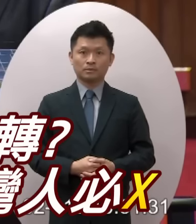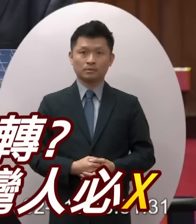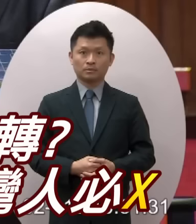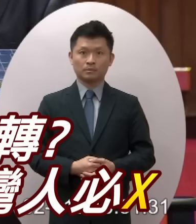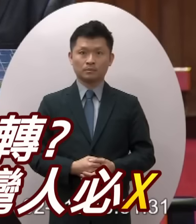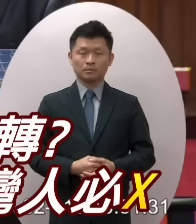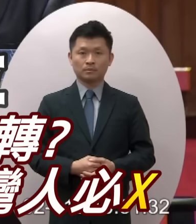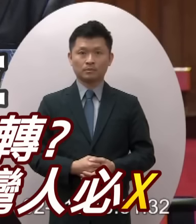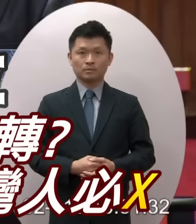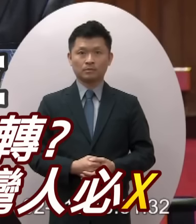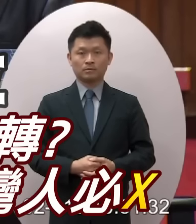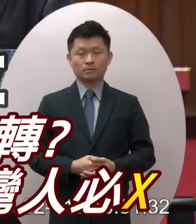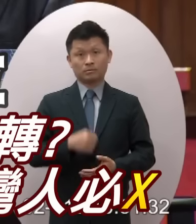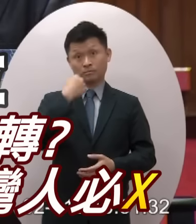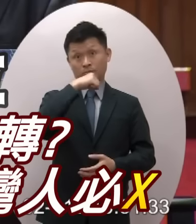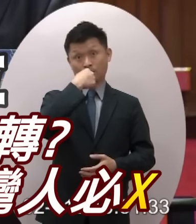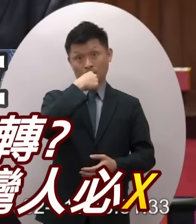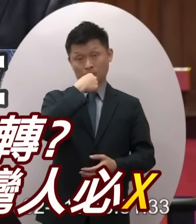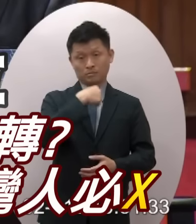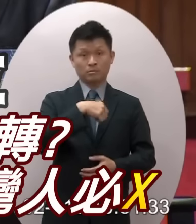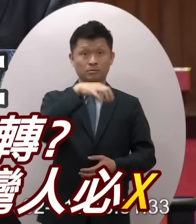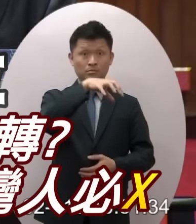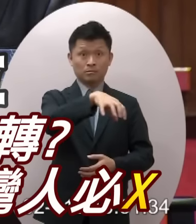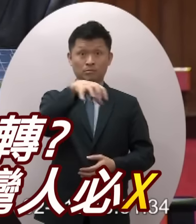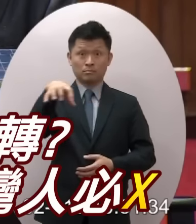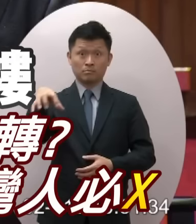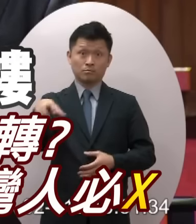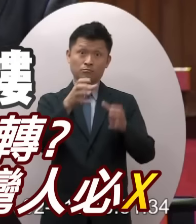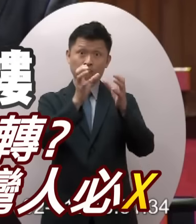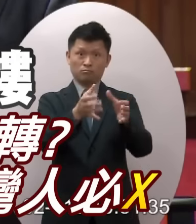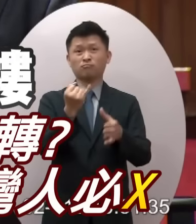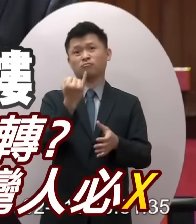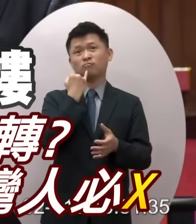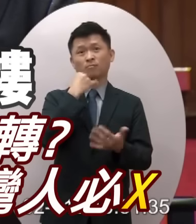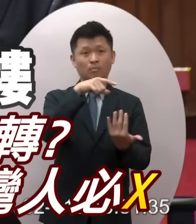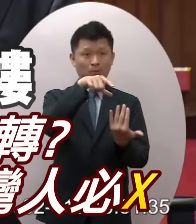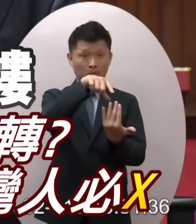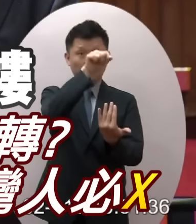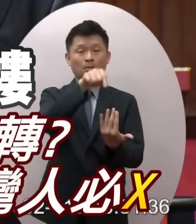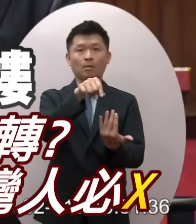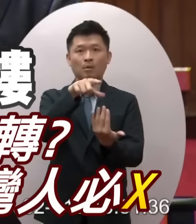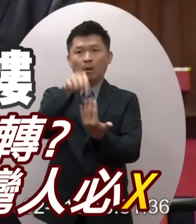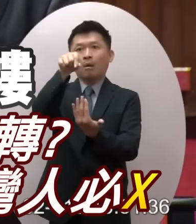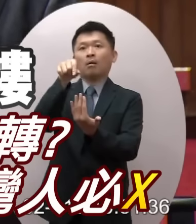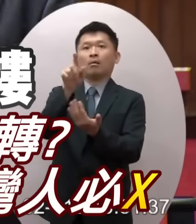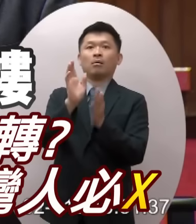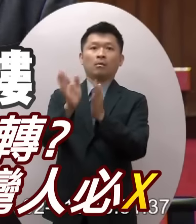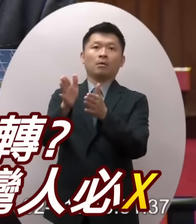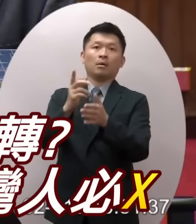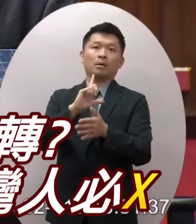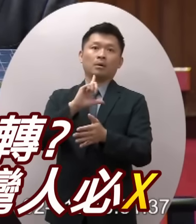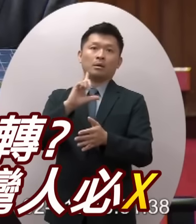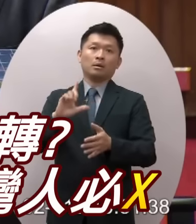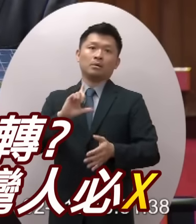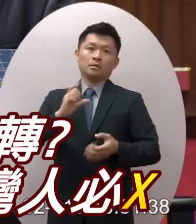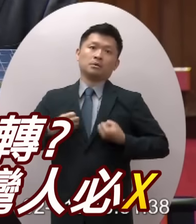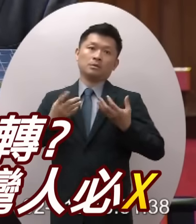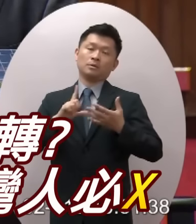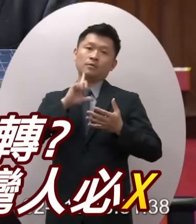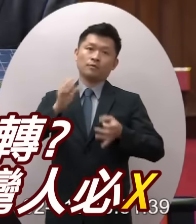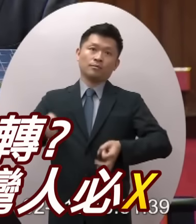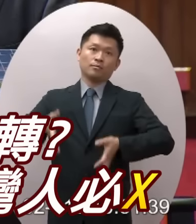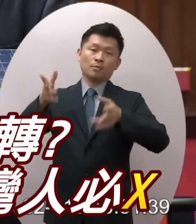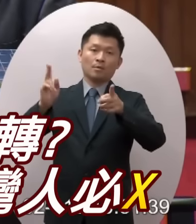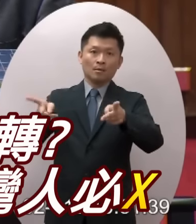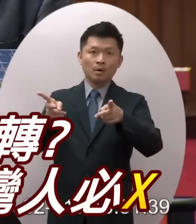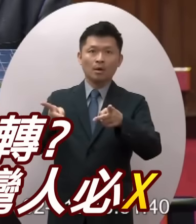段。 台湾遐尼济所在通去成立，你独独去甲庆富租这个二楼，租金安怎、装